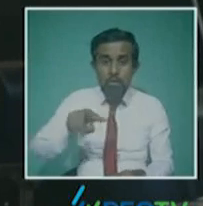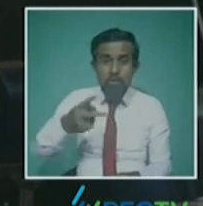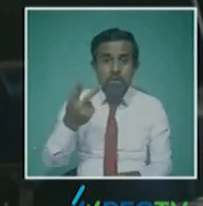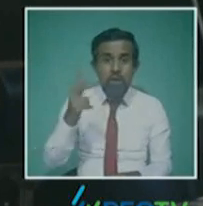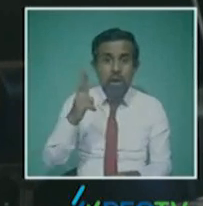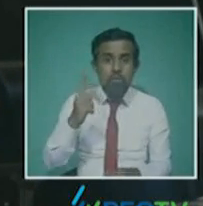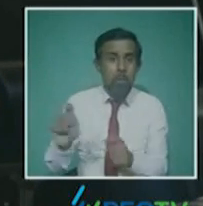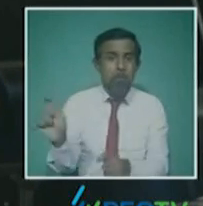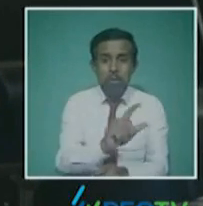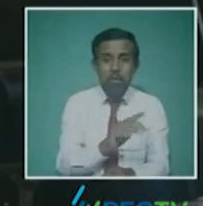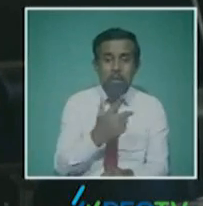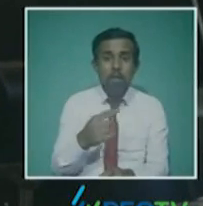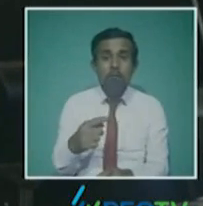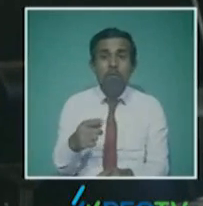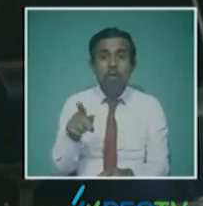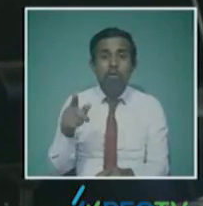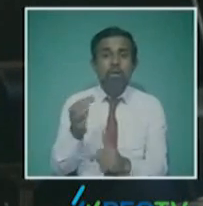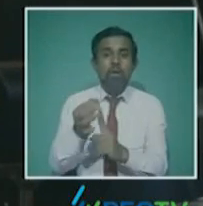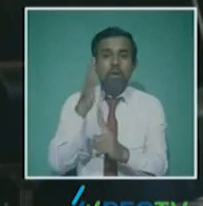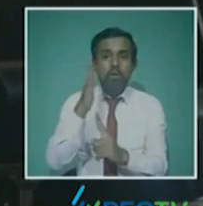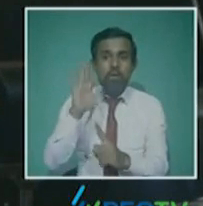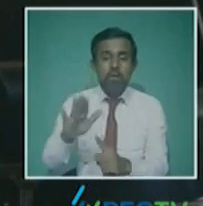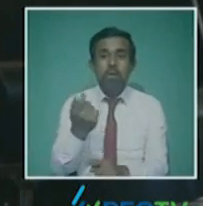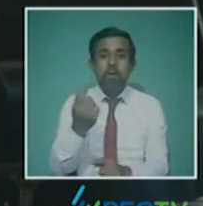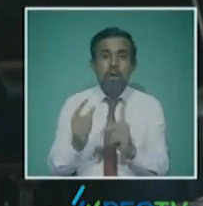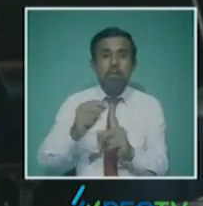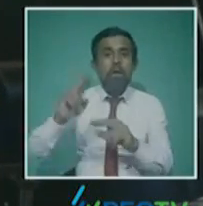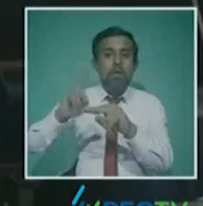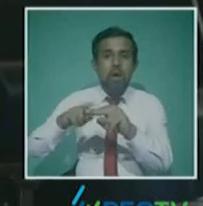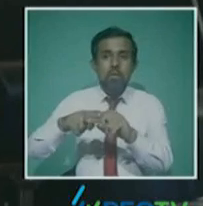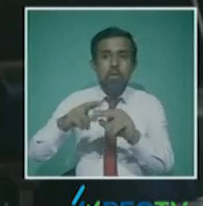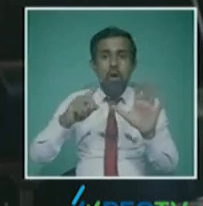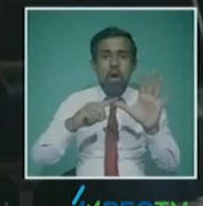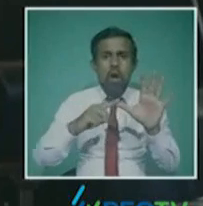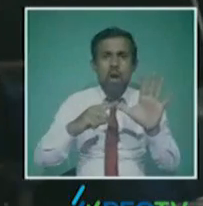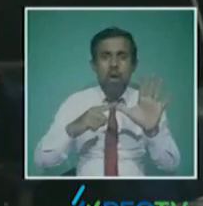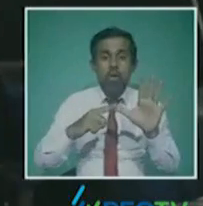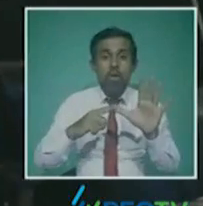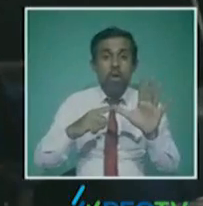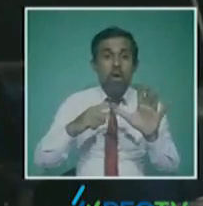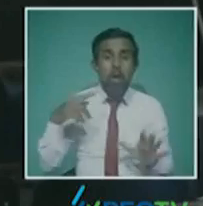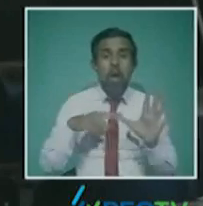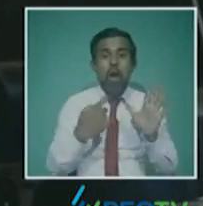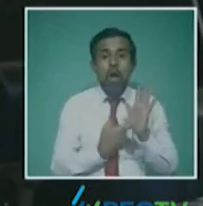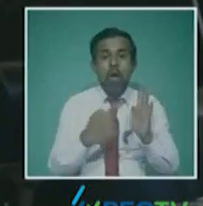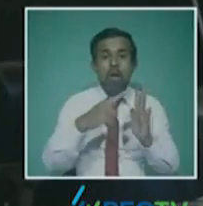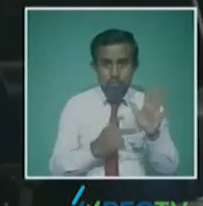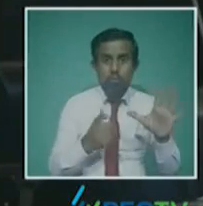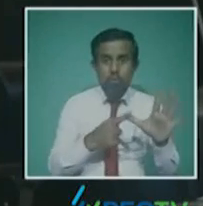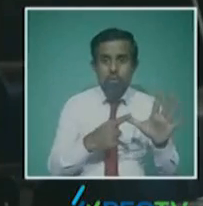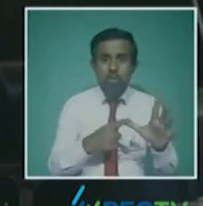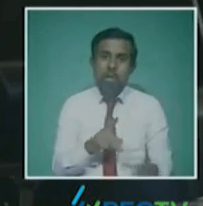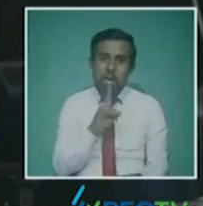බදු ගෙවල නැත්තේ වෙන කවුරුත් මේ ජනාධිපතිගේ මුදල් ඇමතිගේ යාළුවා අර්ජුන මහේන්ද්‍රන්ගේ බෑනා අර්ජුන ඇලෝසියස්. ලැජ්ජ හිතෙන්නේ නැද්ද